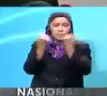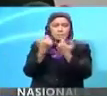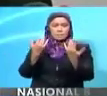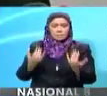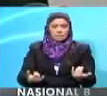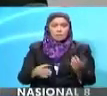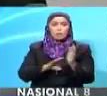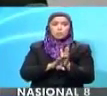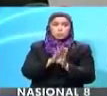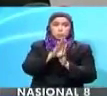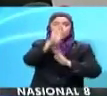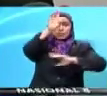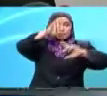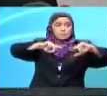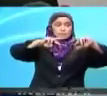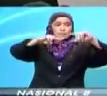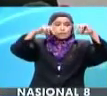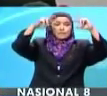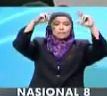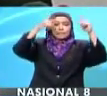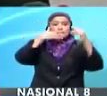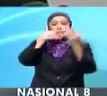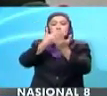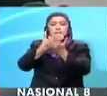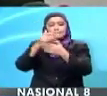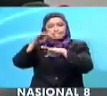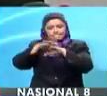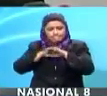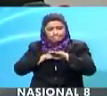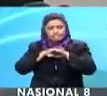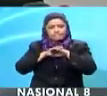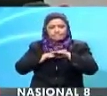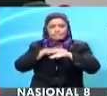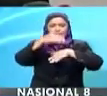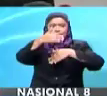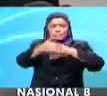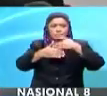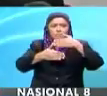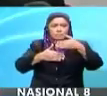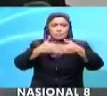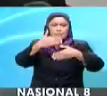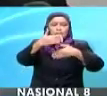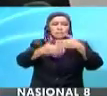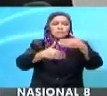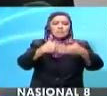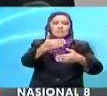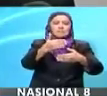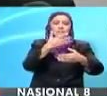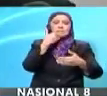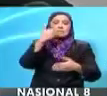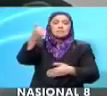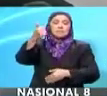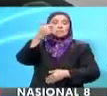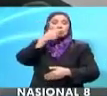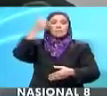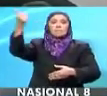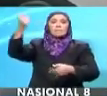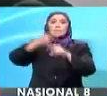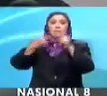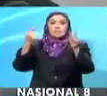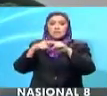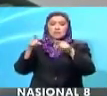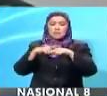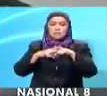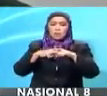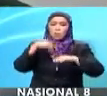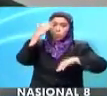which is very good. It's slow and steady. I think it's better than a big shoot up and then